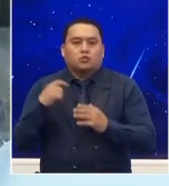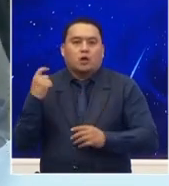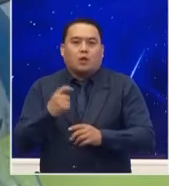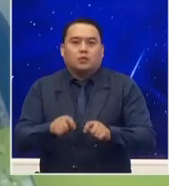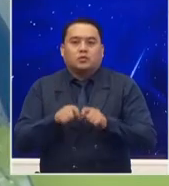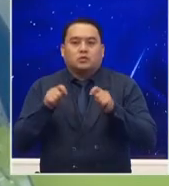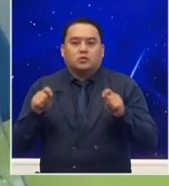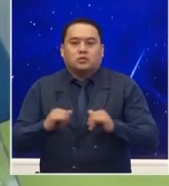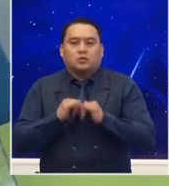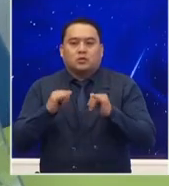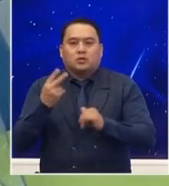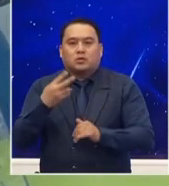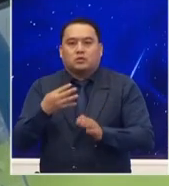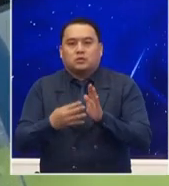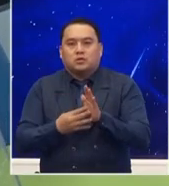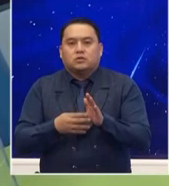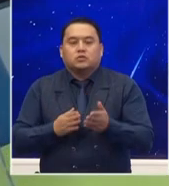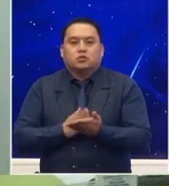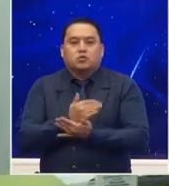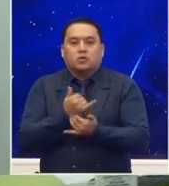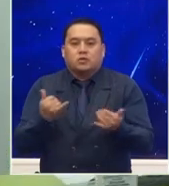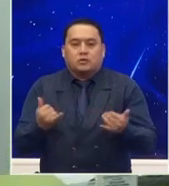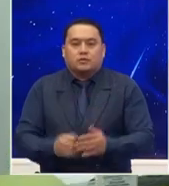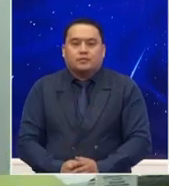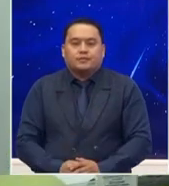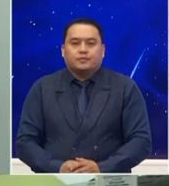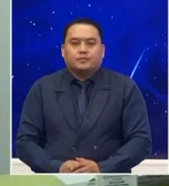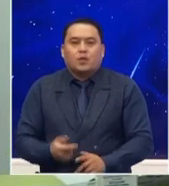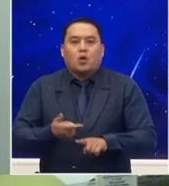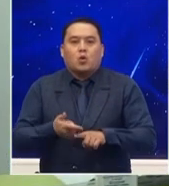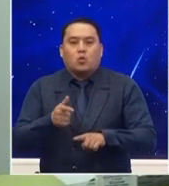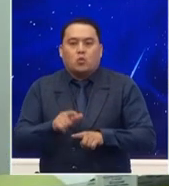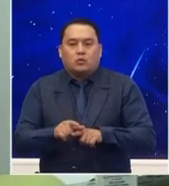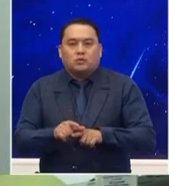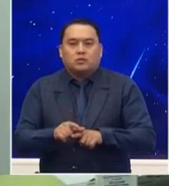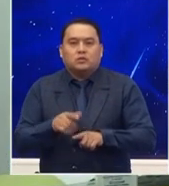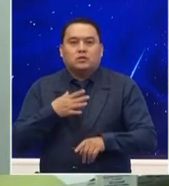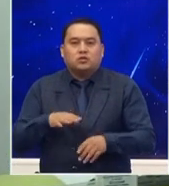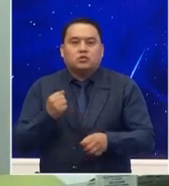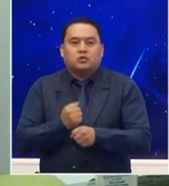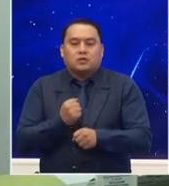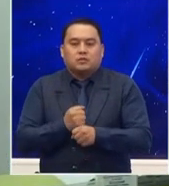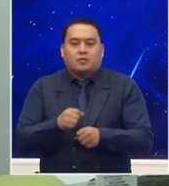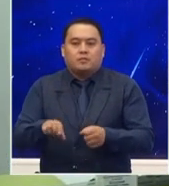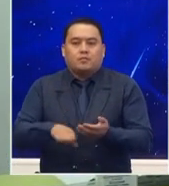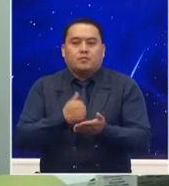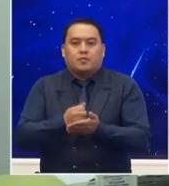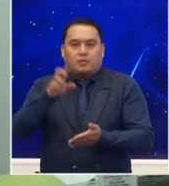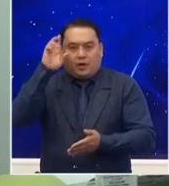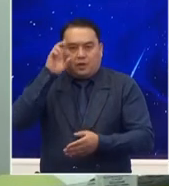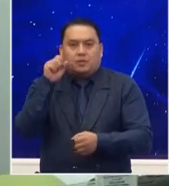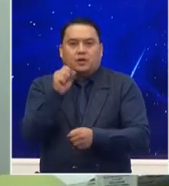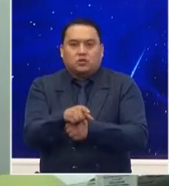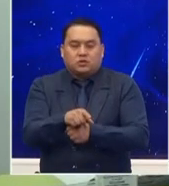қамтығанда 48 түрлі қызмет түрі көрсетіледі. Не үшін жасалынады? Ол деген біздің мемлекет басшымыздың тапсырмасы